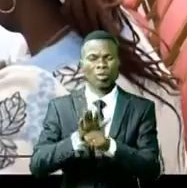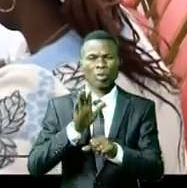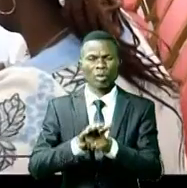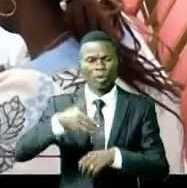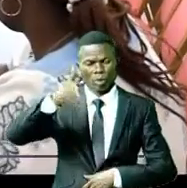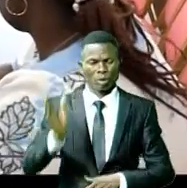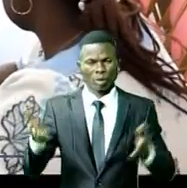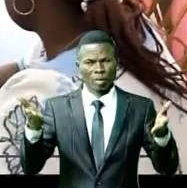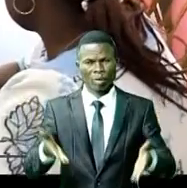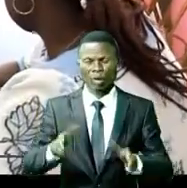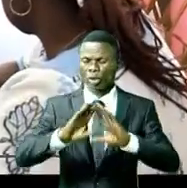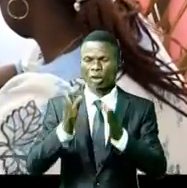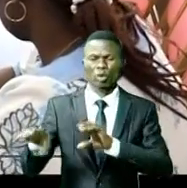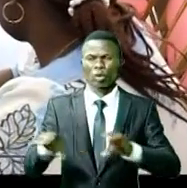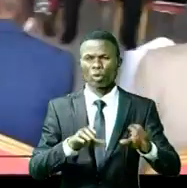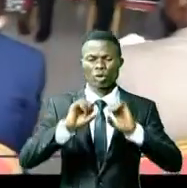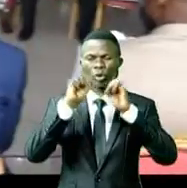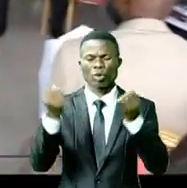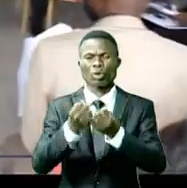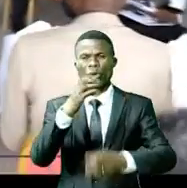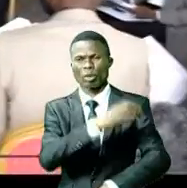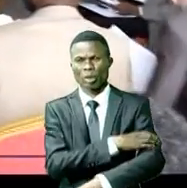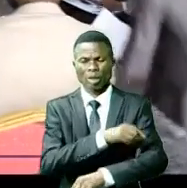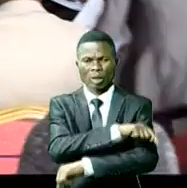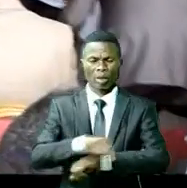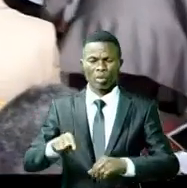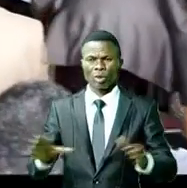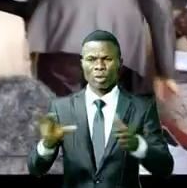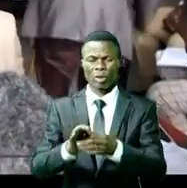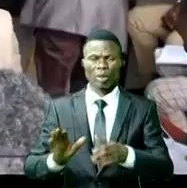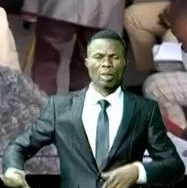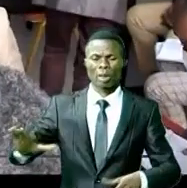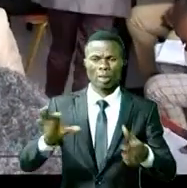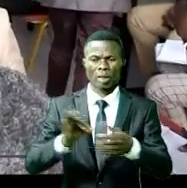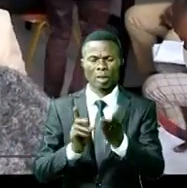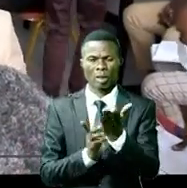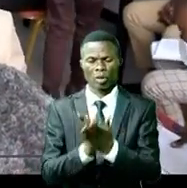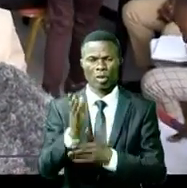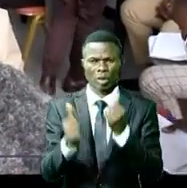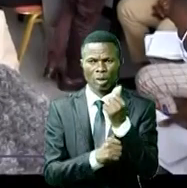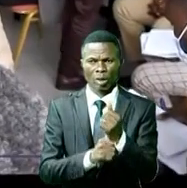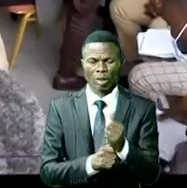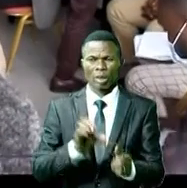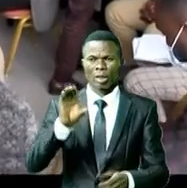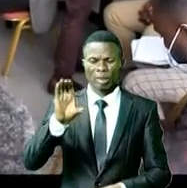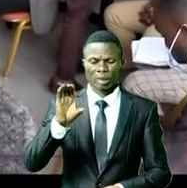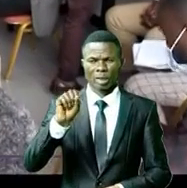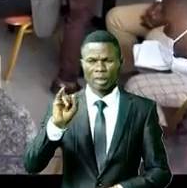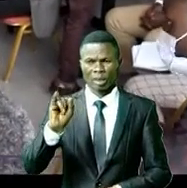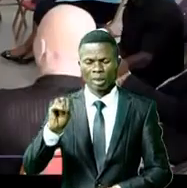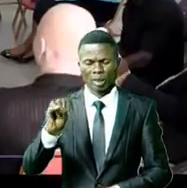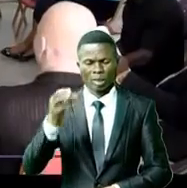différents experts de tous les secteurs, de la société civile, du Bureau conjoint des Nations unies aux droits de l'homme, du CICR et des